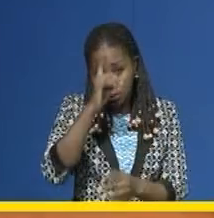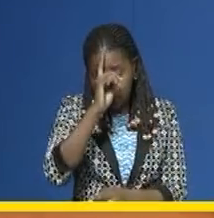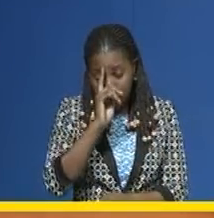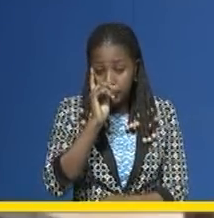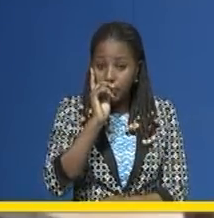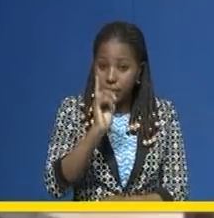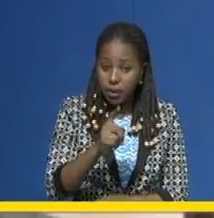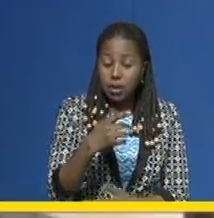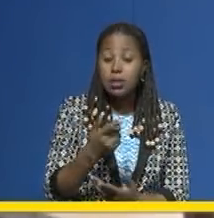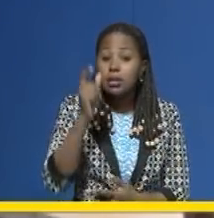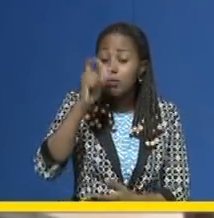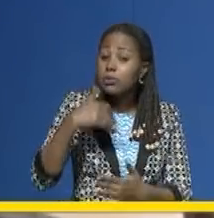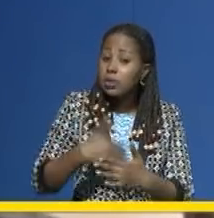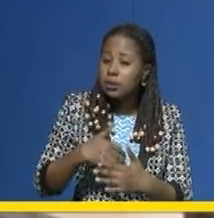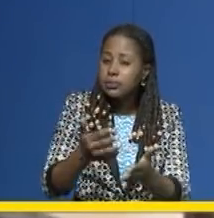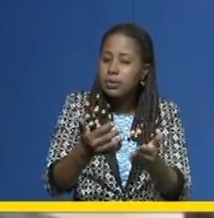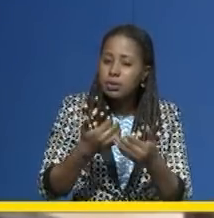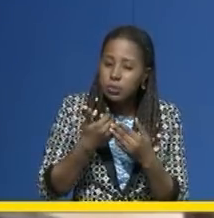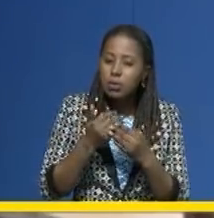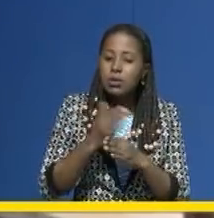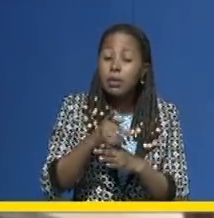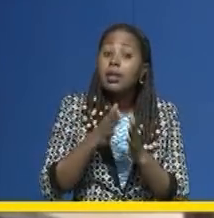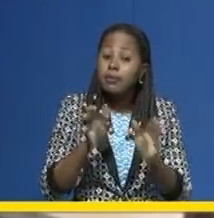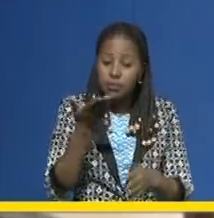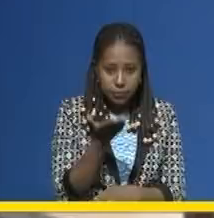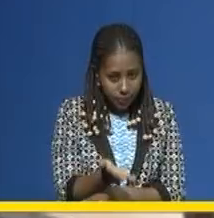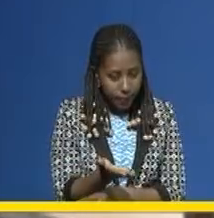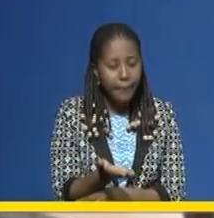pale ambako mfanyabiashara anachukua na anatumia fursa hii